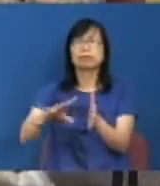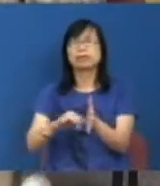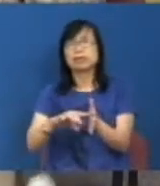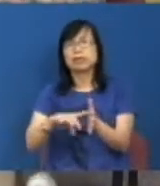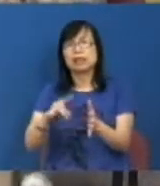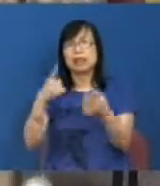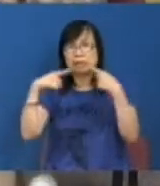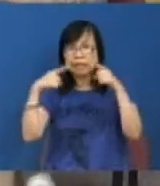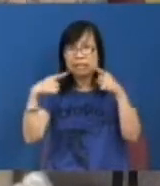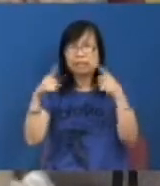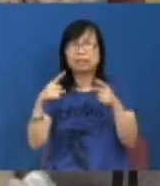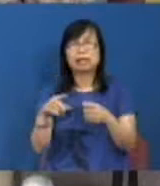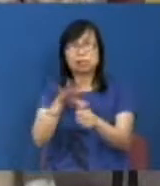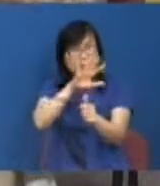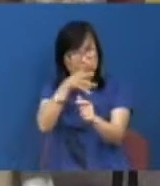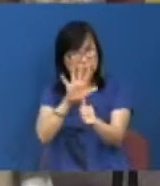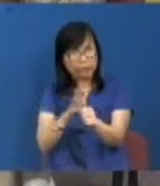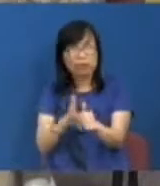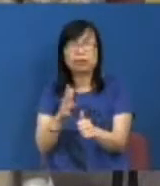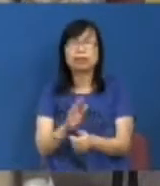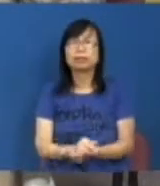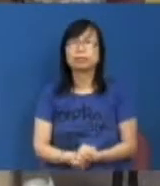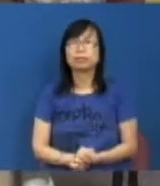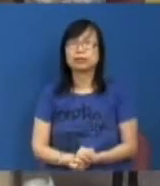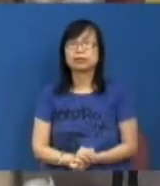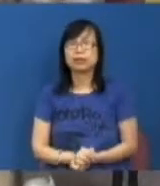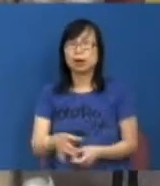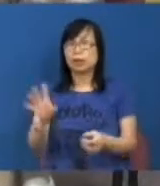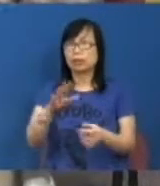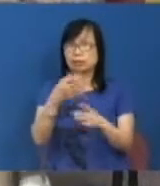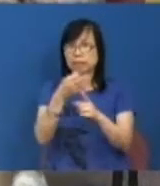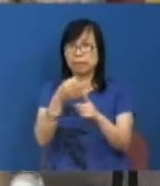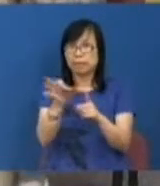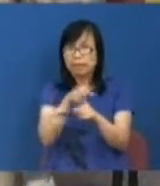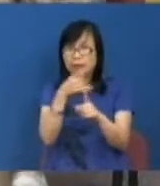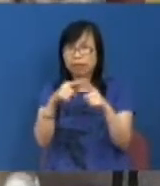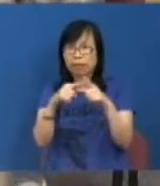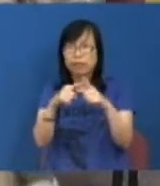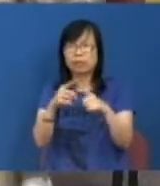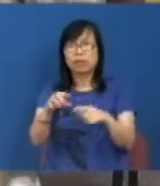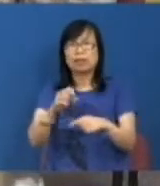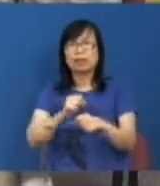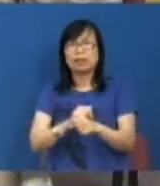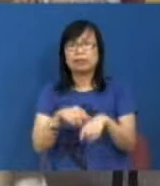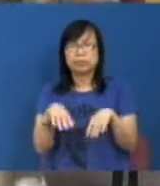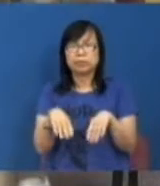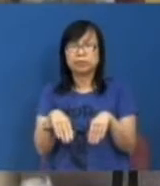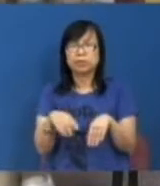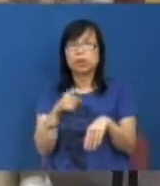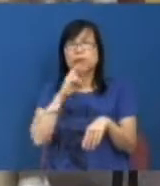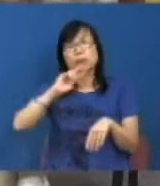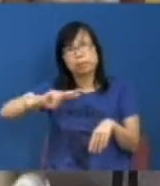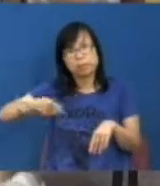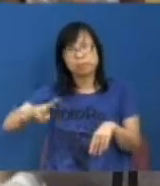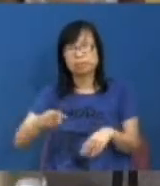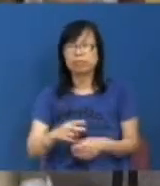即係都對啲即係其他我哋啊非人類嘅動物啊物質咧，都會變種